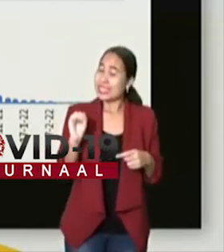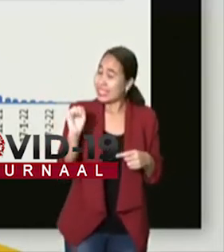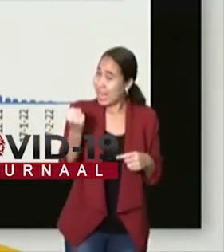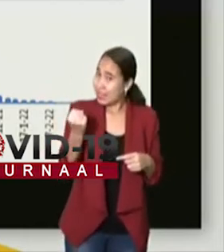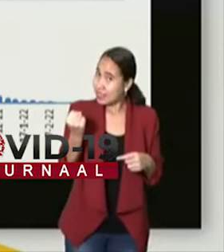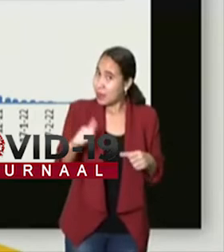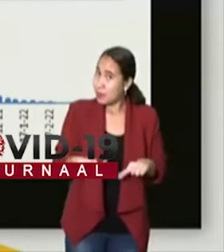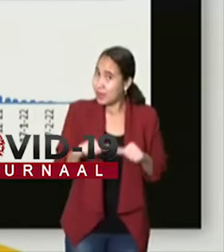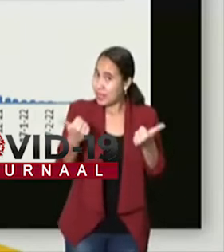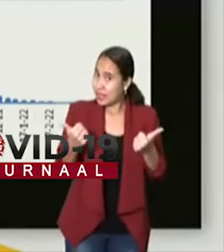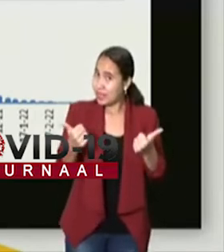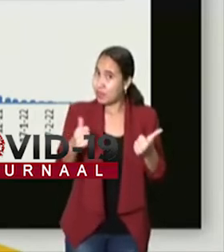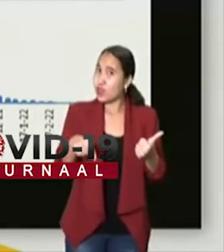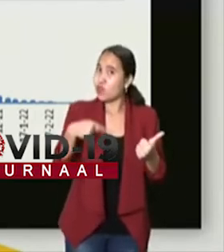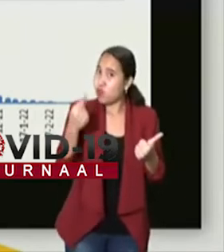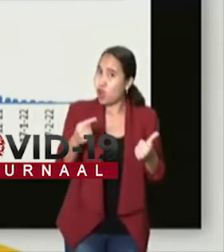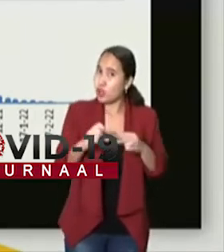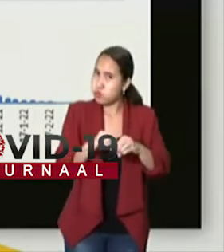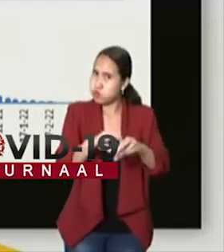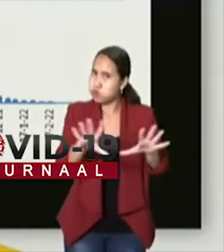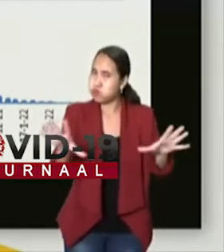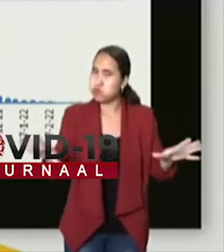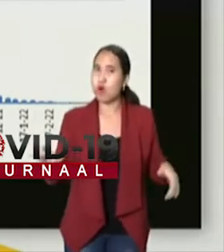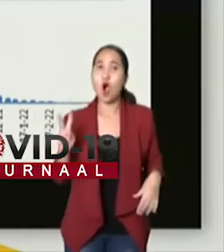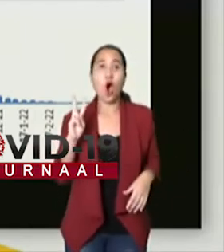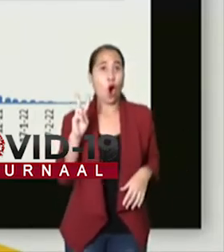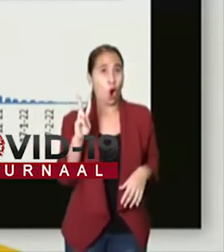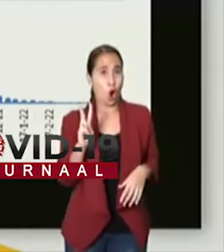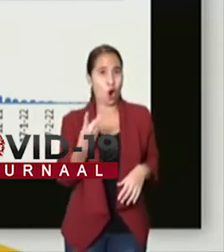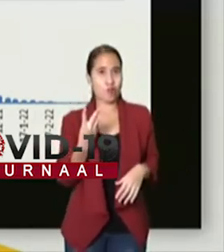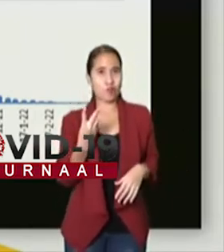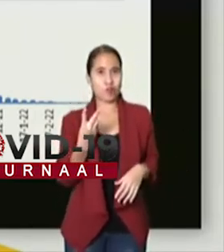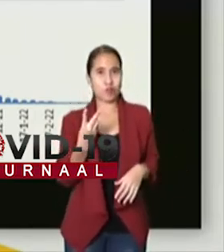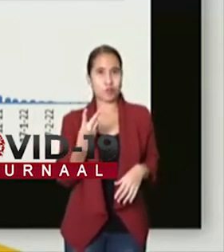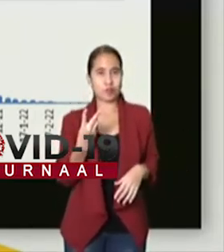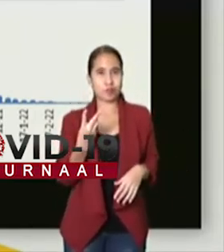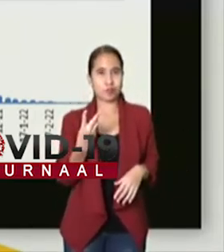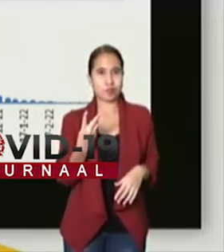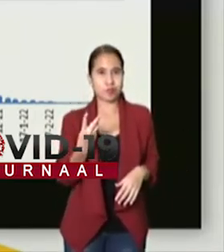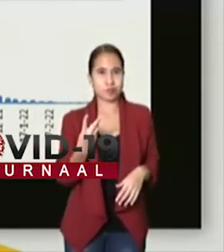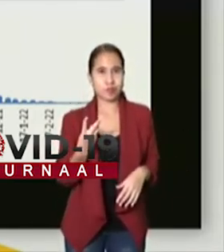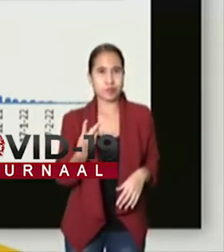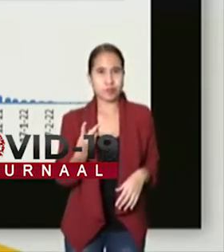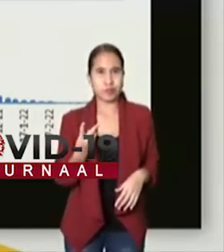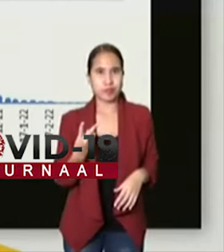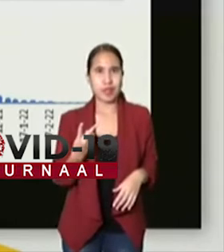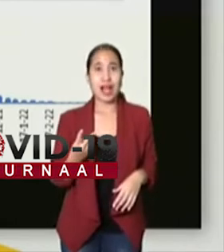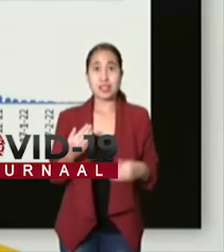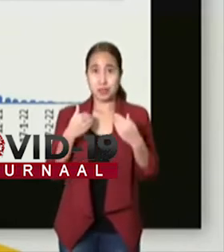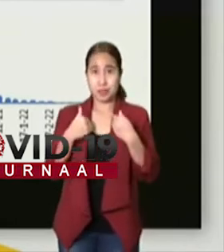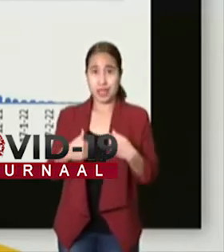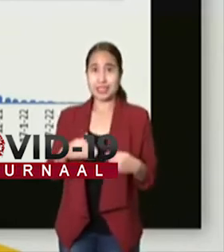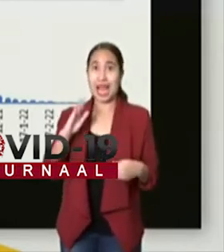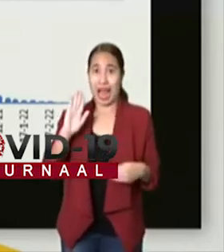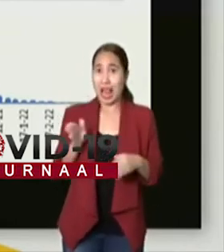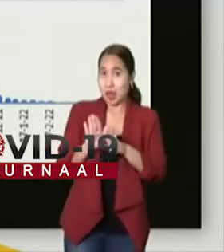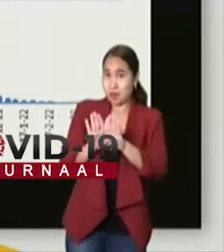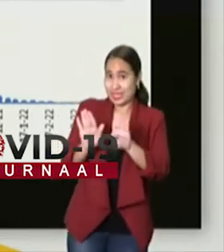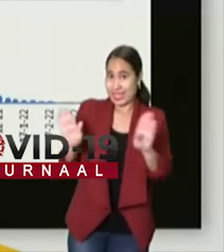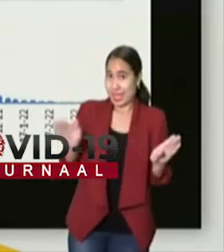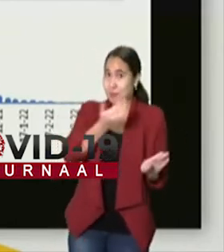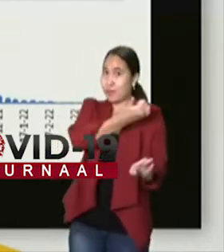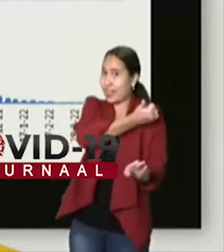verwachten. Of als we echt kunnen uitgaan van die opgedane immuniteit, dan zeggen de